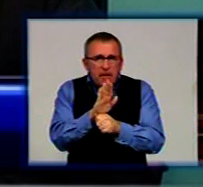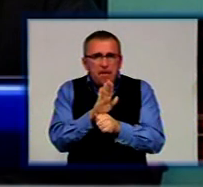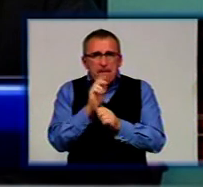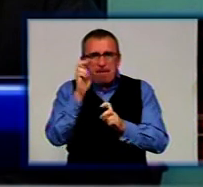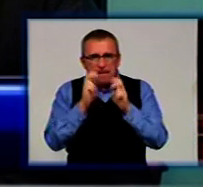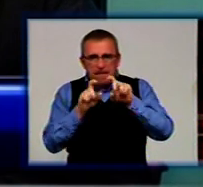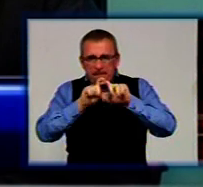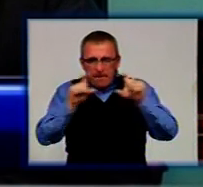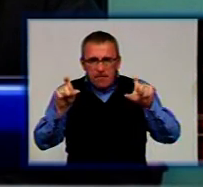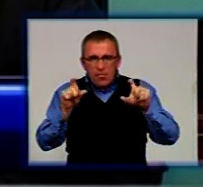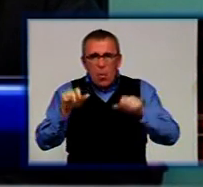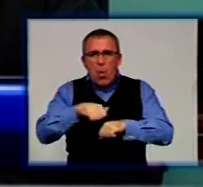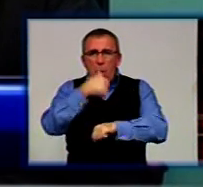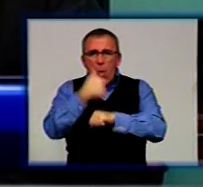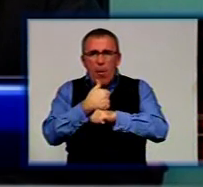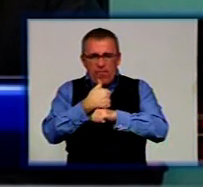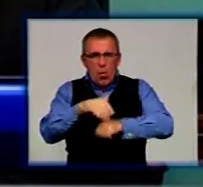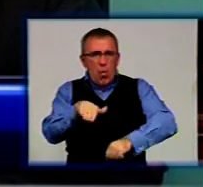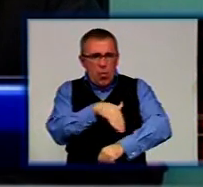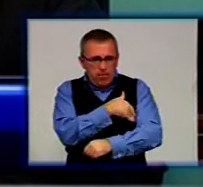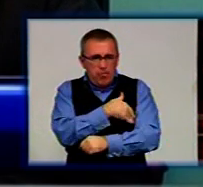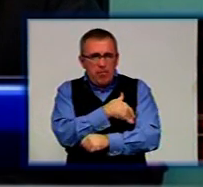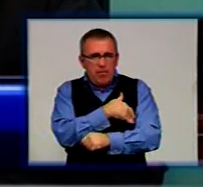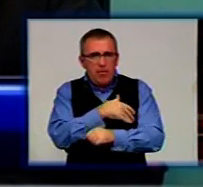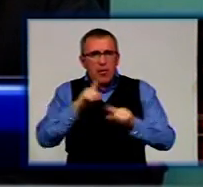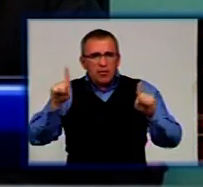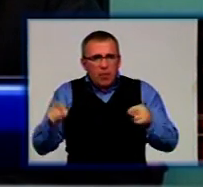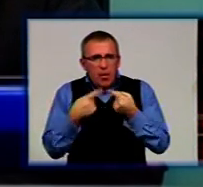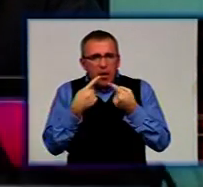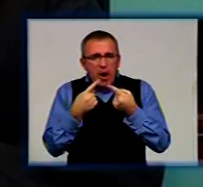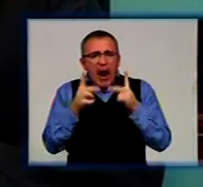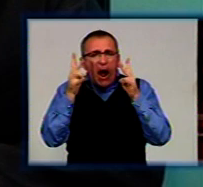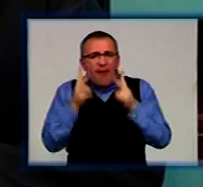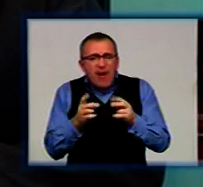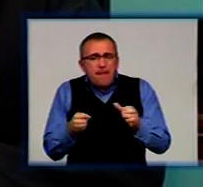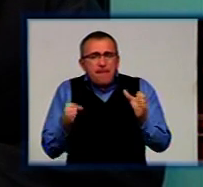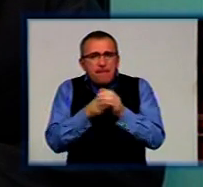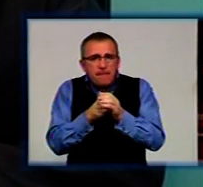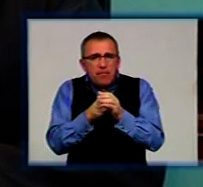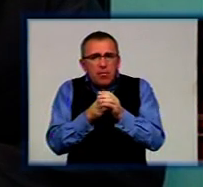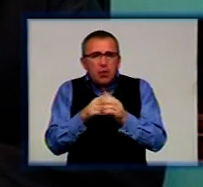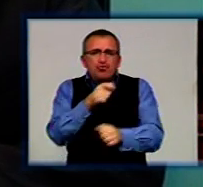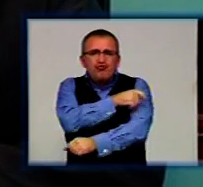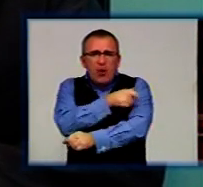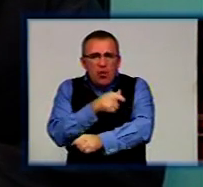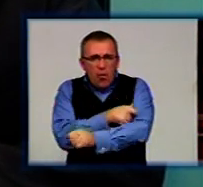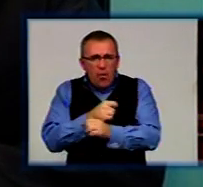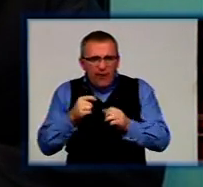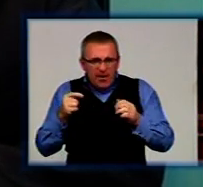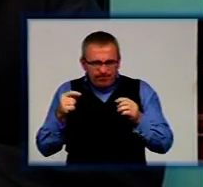підприємствам, також наказом по головному управлінню. Створені аварійні бригади, визначені чергові,